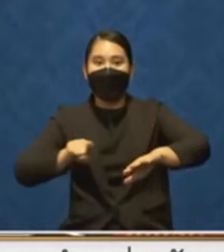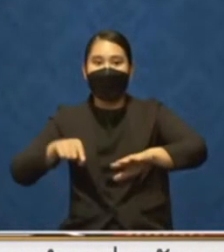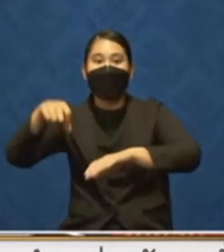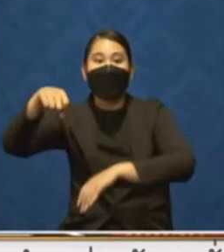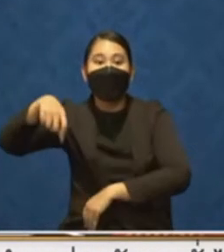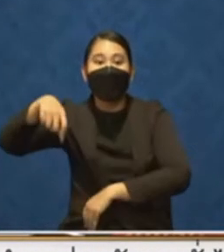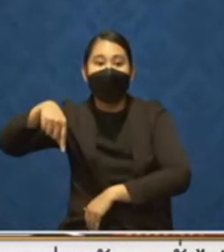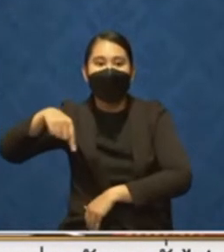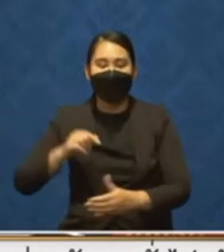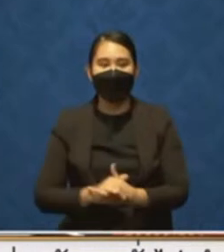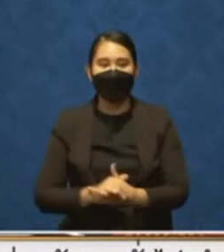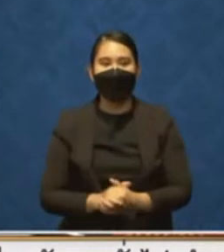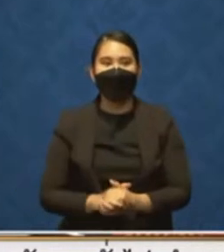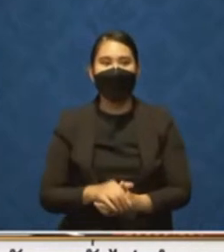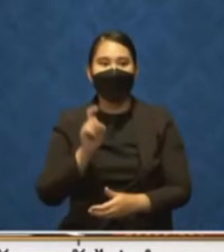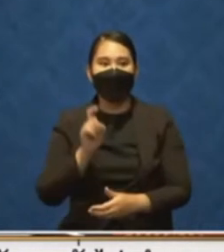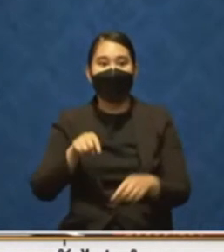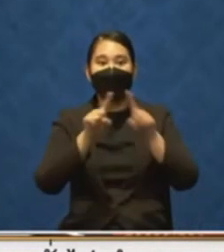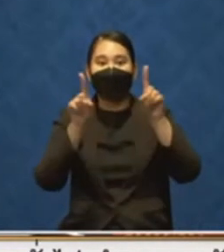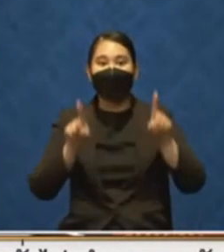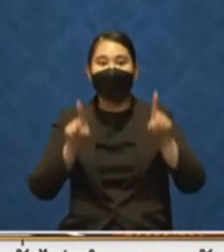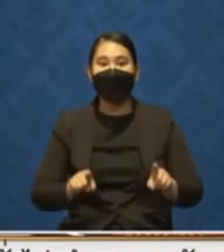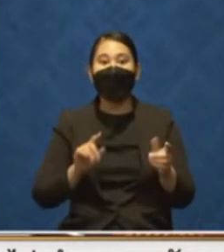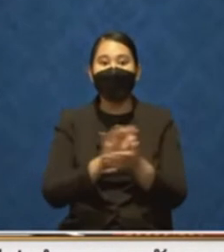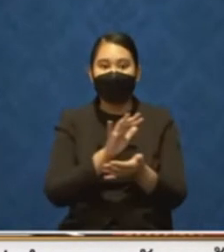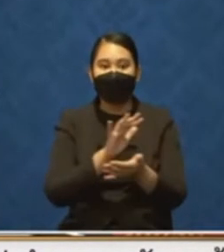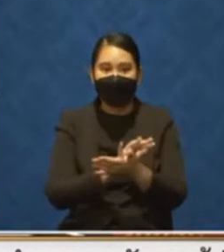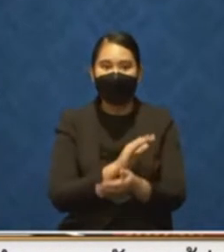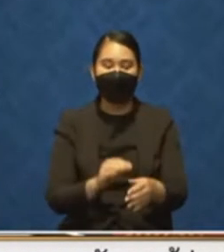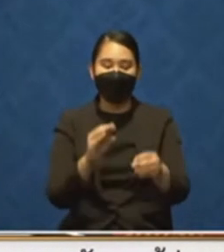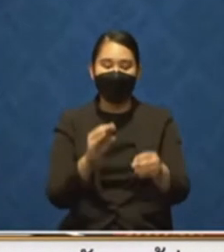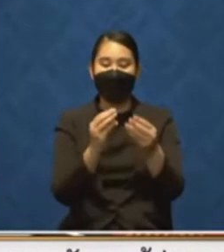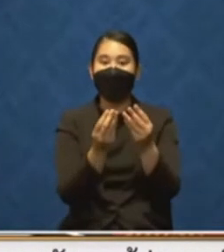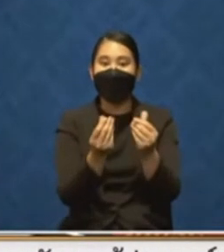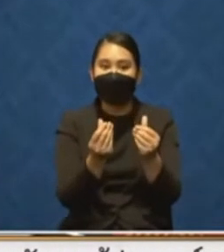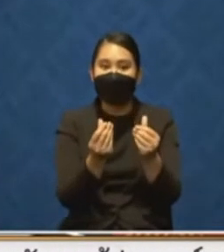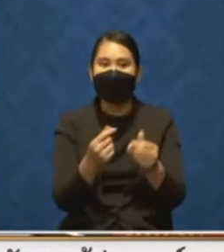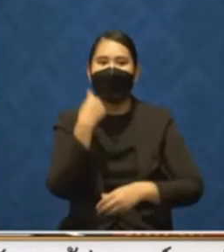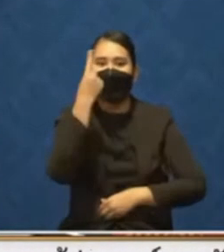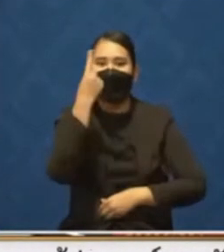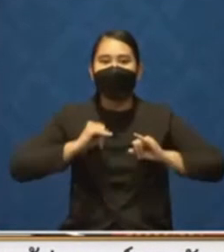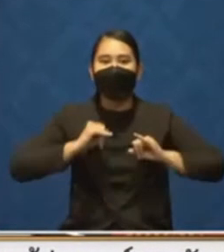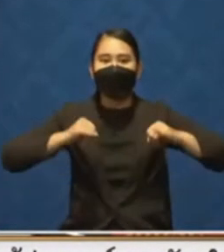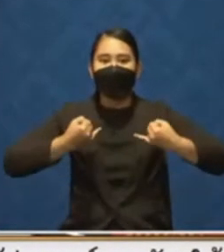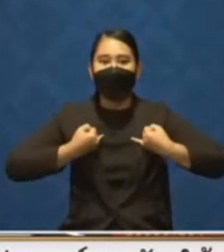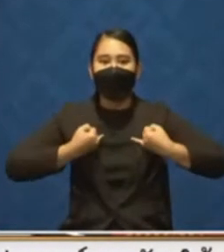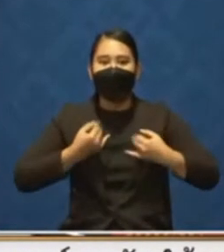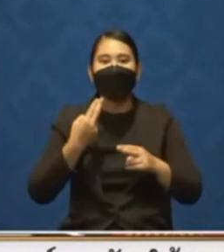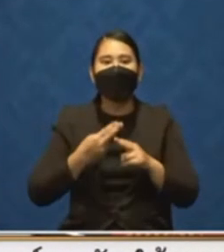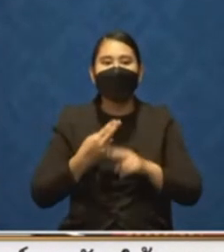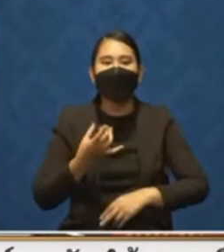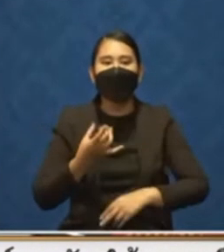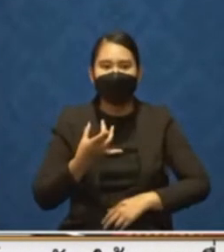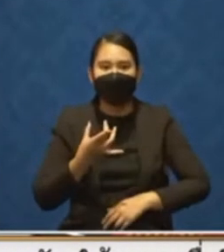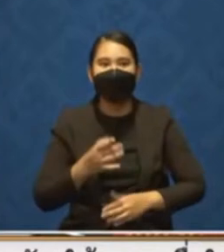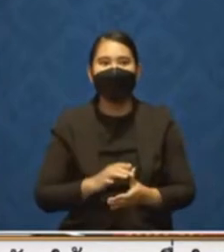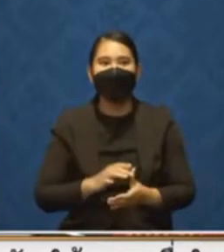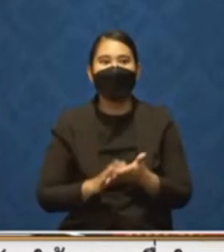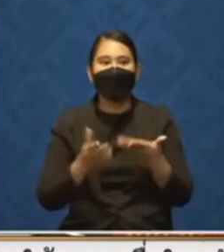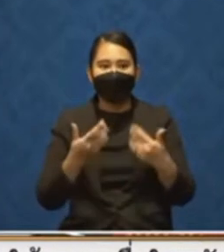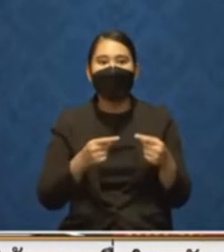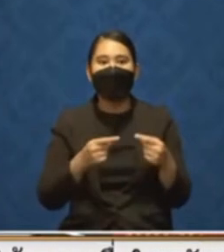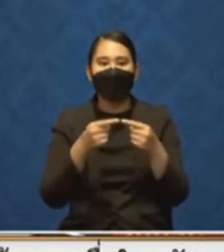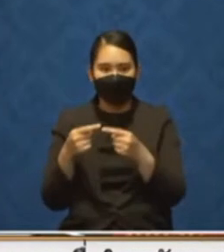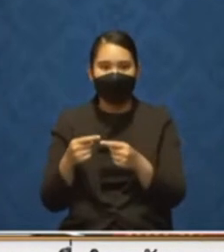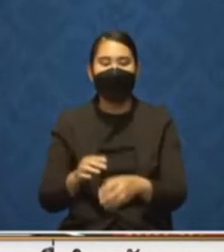เวลาจะซ่อมออกมาเนี่ยเขาต้องเอาใบออกมาเพราะว่า Serialเนี่ยเจ้าของชื่ออะไรนะครับแล้วก็ไอ้พวกนี้ไม่ออกมาไปเรื่องให้ไป